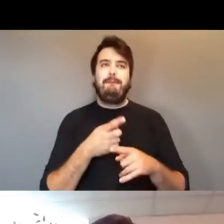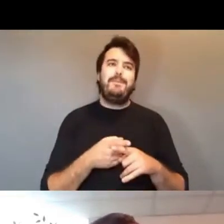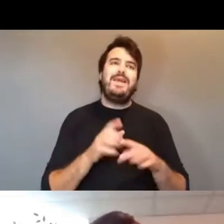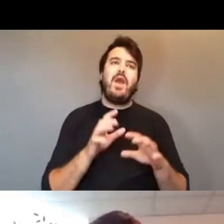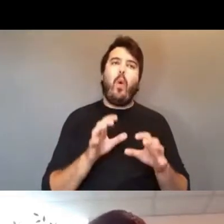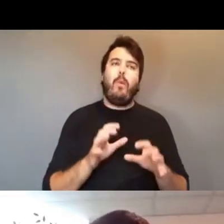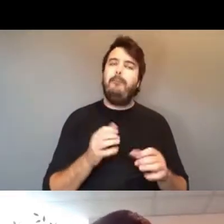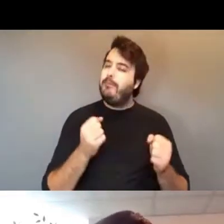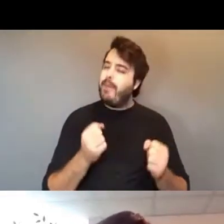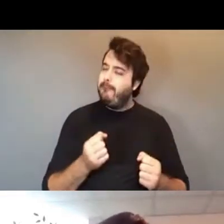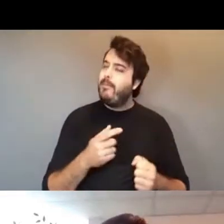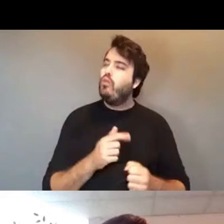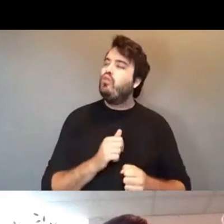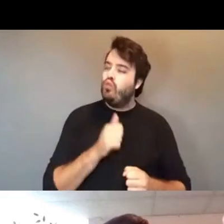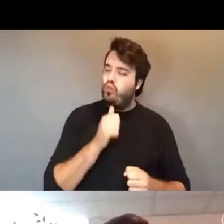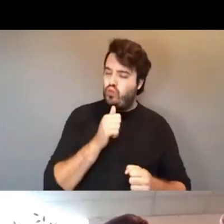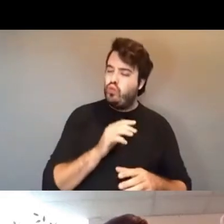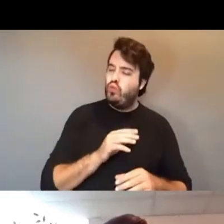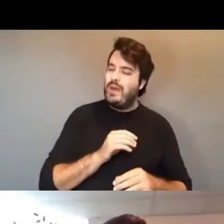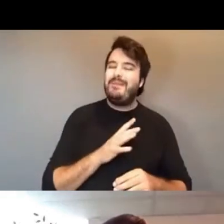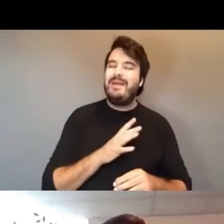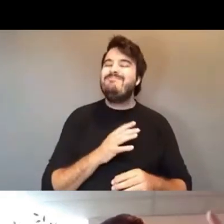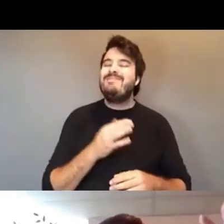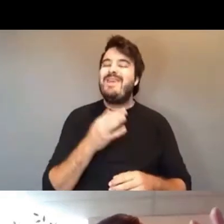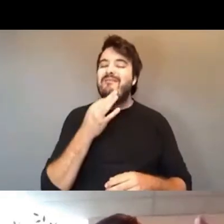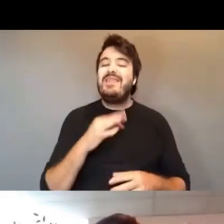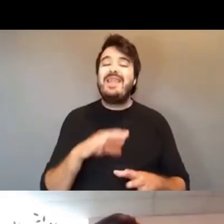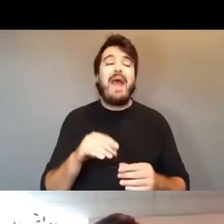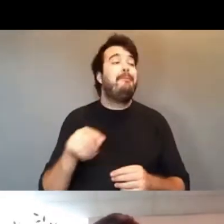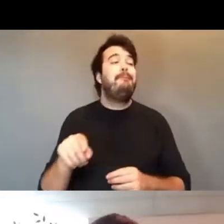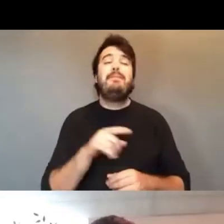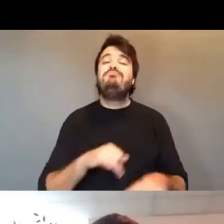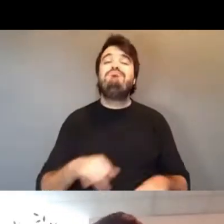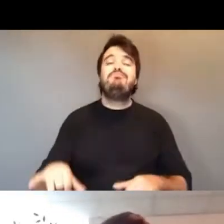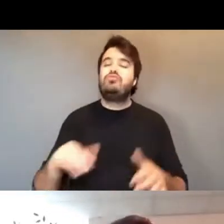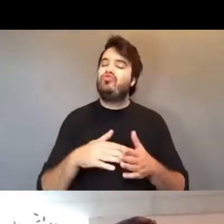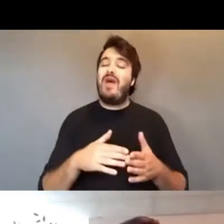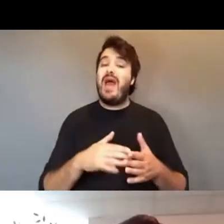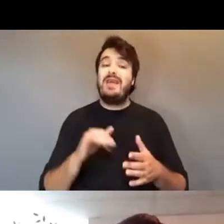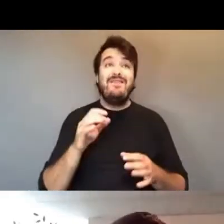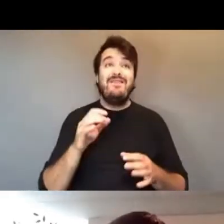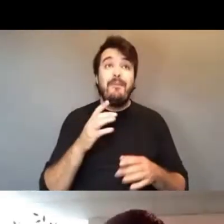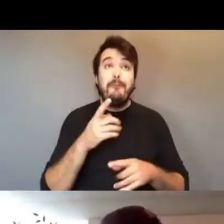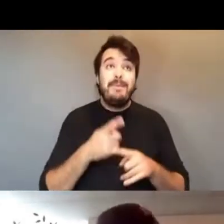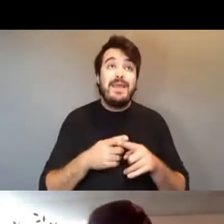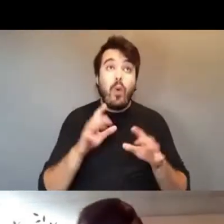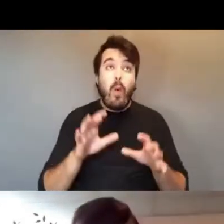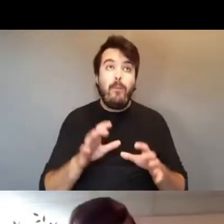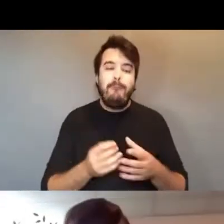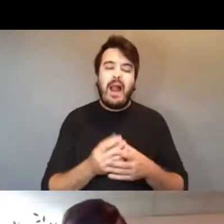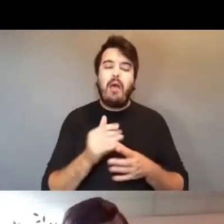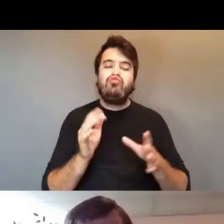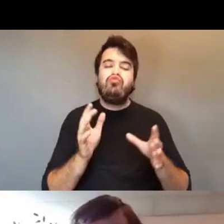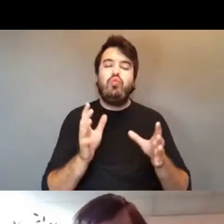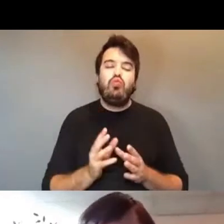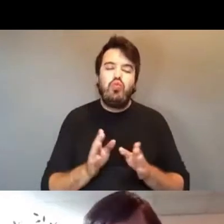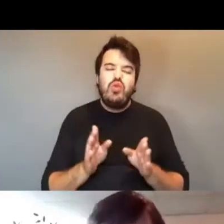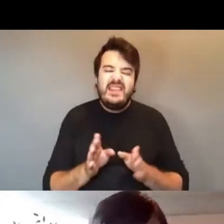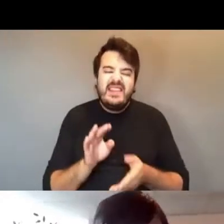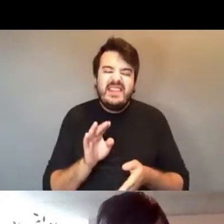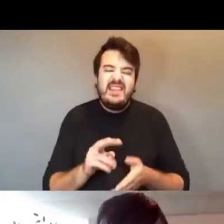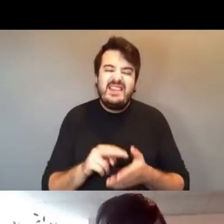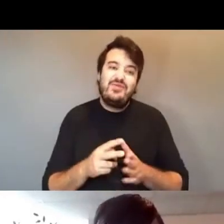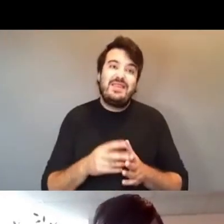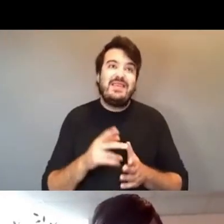mais comme plusieurs fines herbes, ça va faire un plant beaucoup moins gros. Alors, pensez-y lorsque vous installez ça